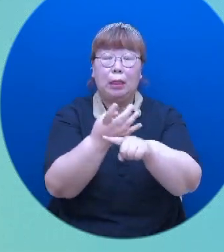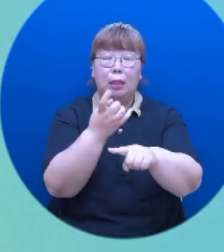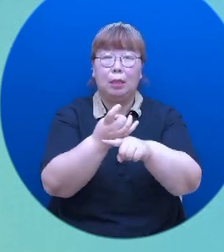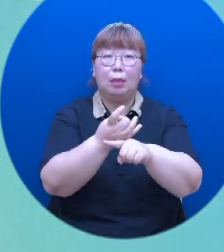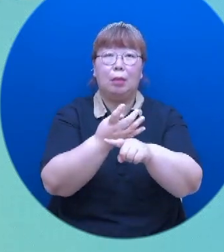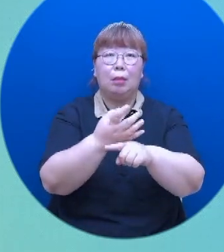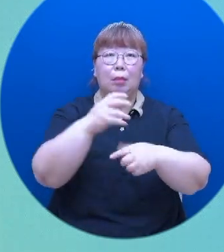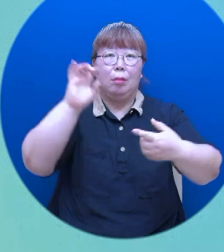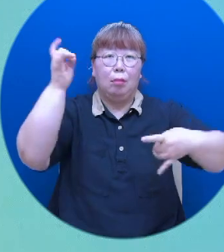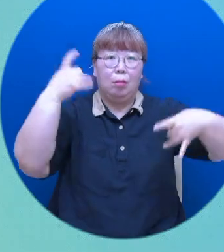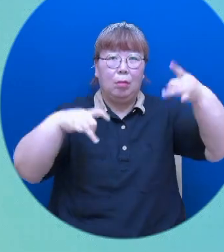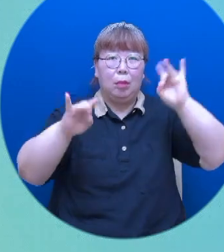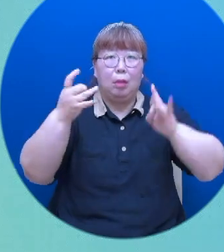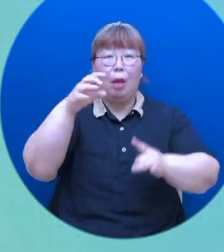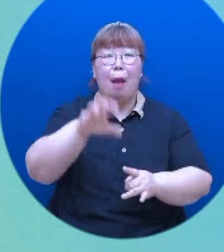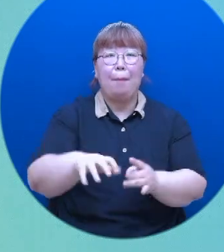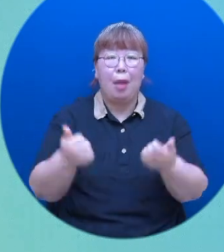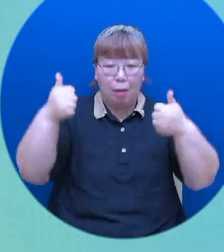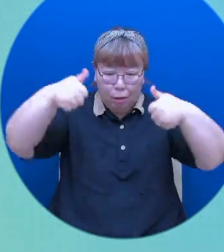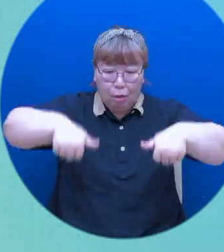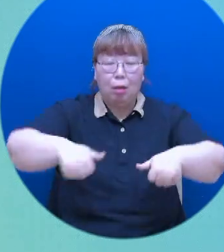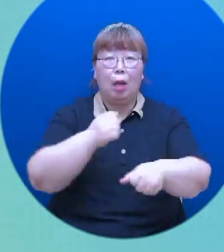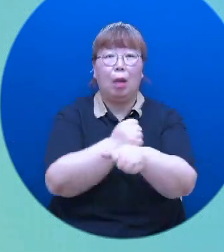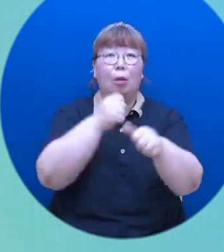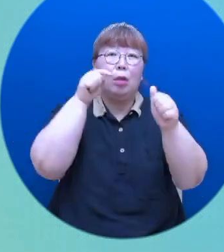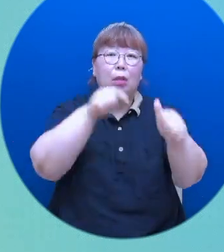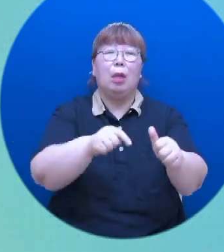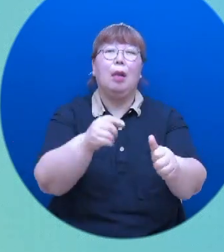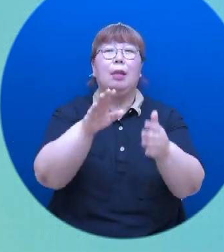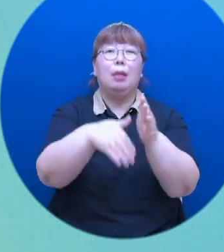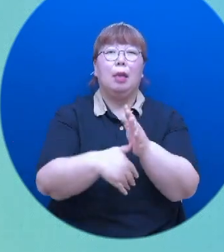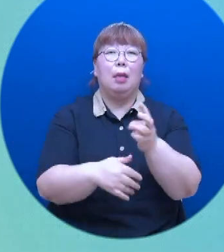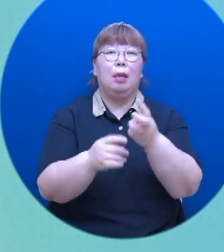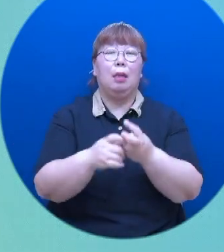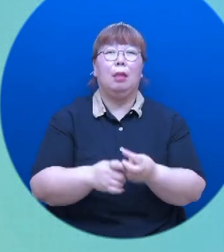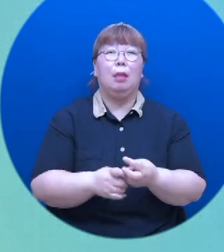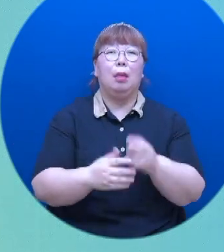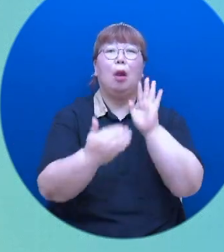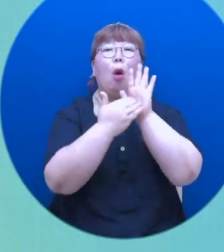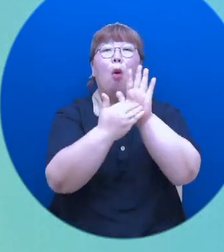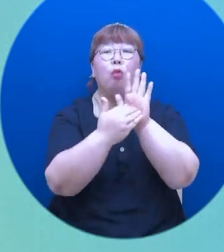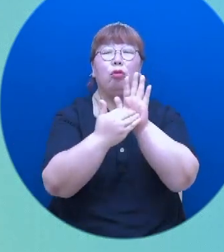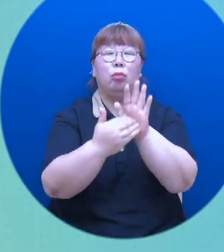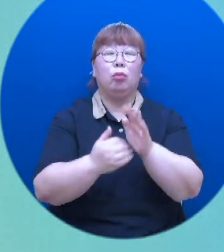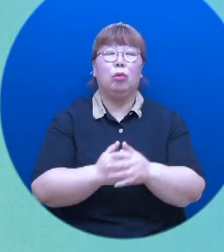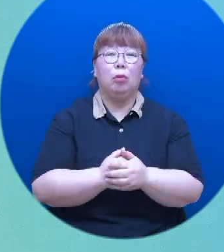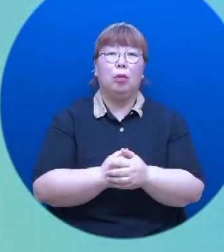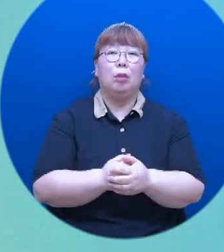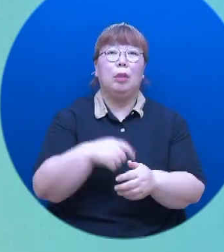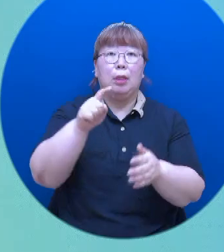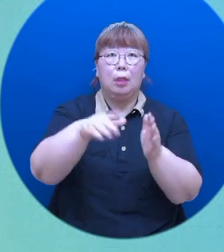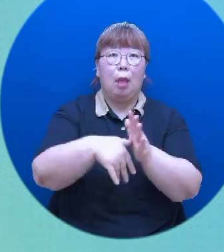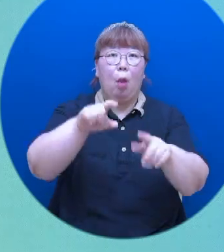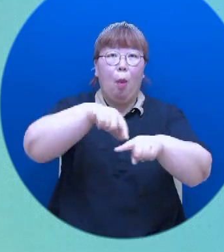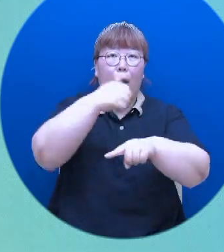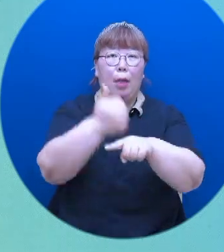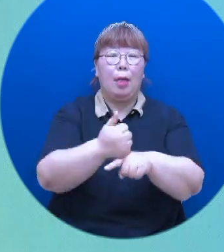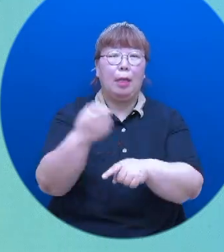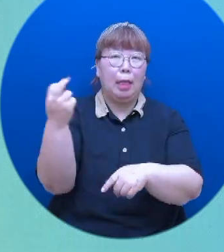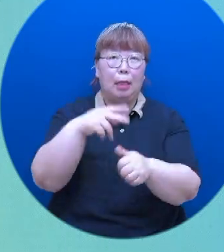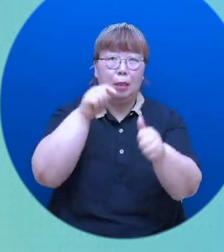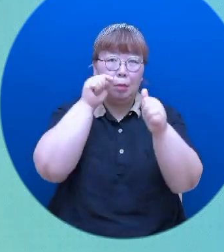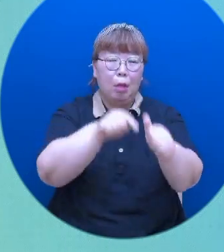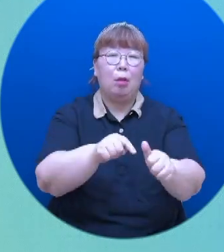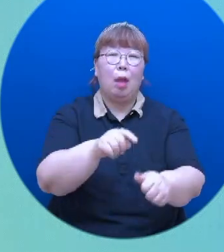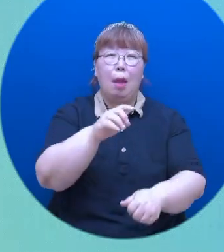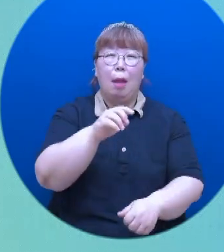다윗의 세 친구는 우상에게 절할 수 없다. 거부하게 되죠. 그때 왕은 다시 명령하죠. 만일